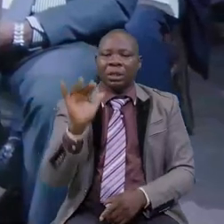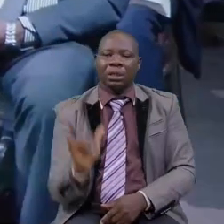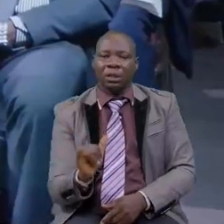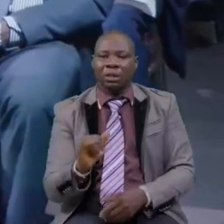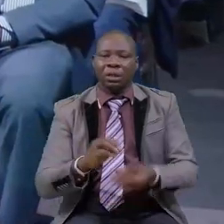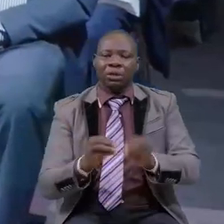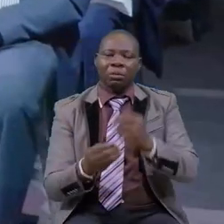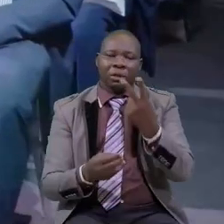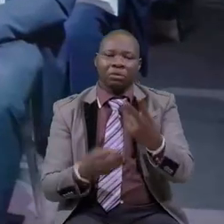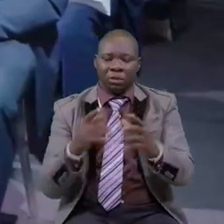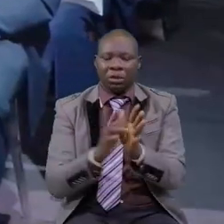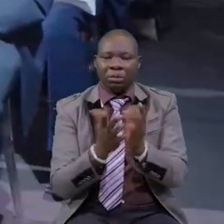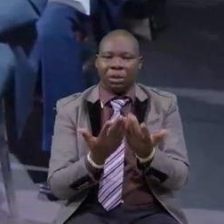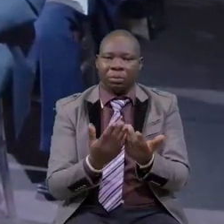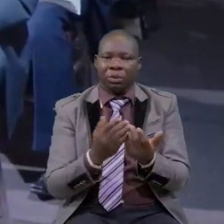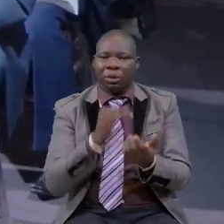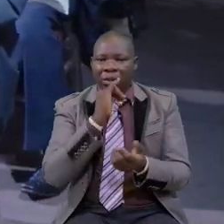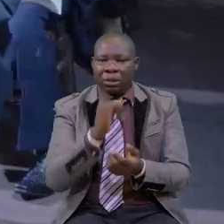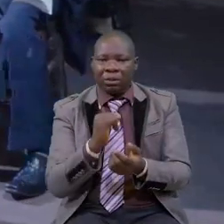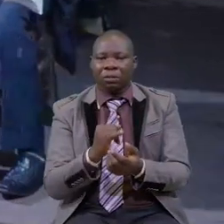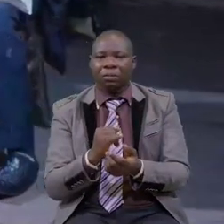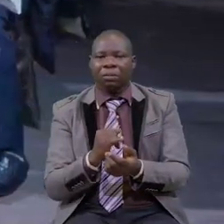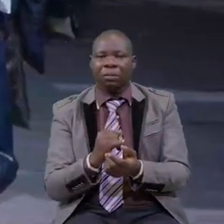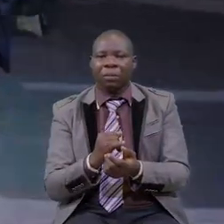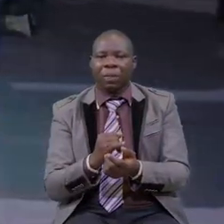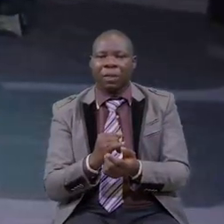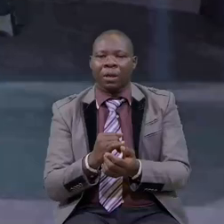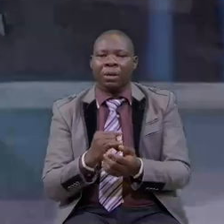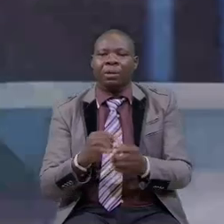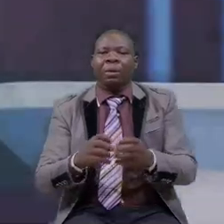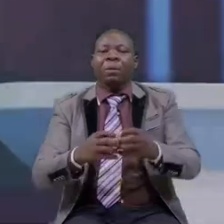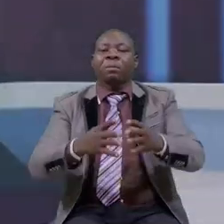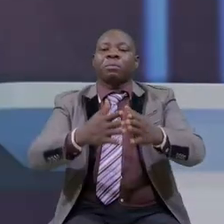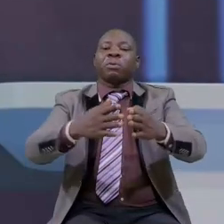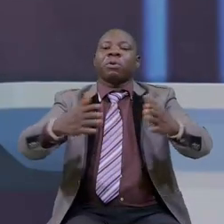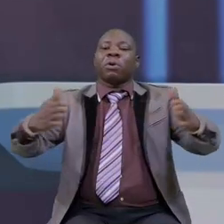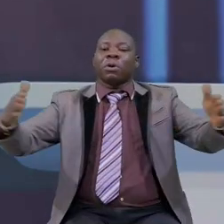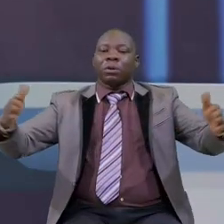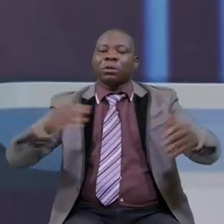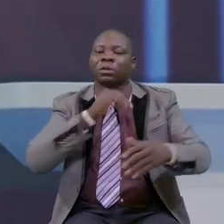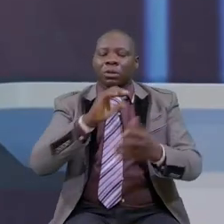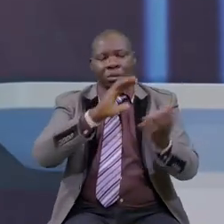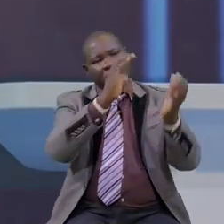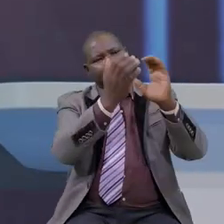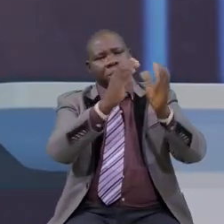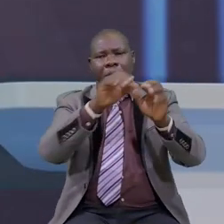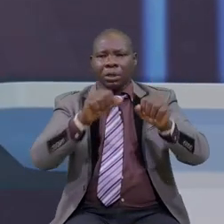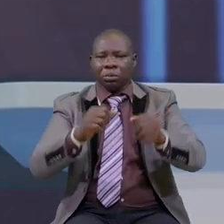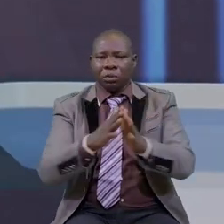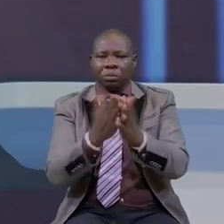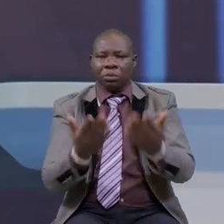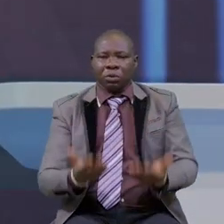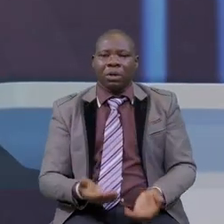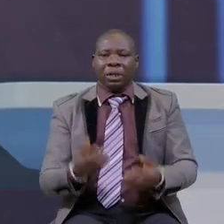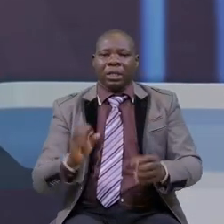la Bible, c'est le livre, le grand livre incomparable, éclairant efficacement.